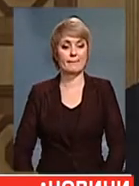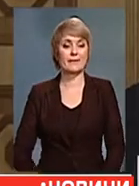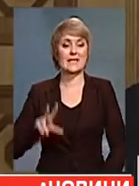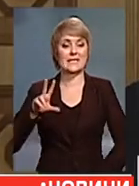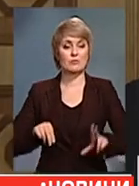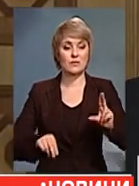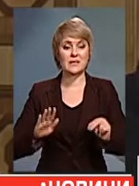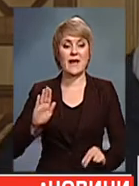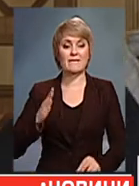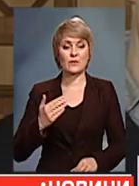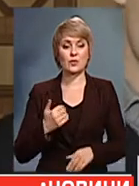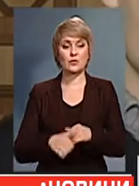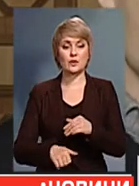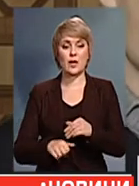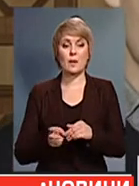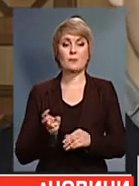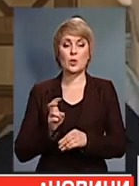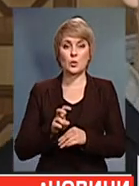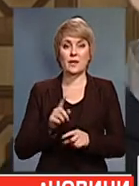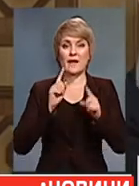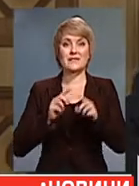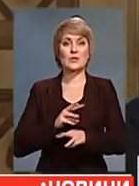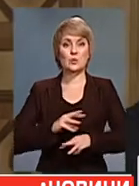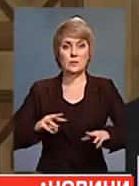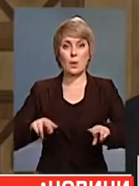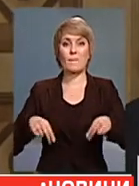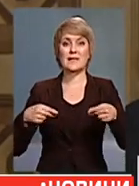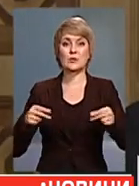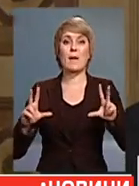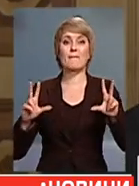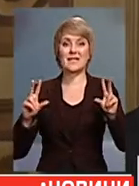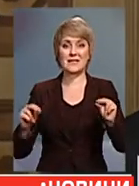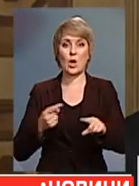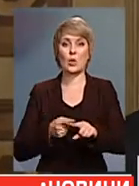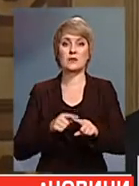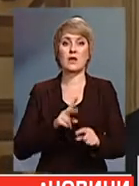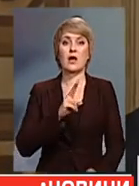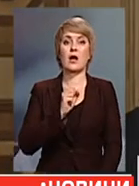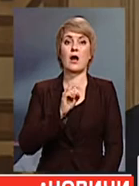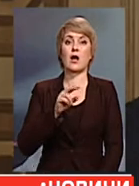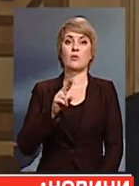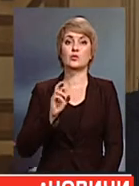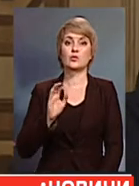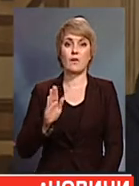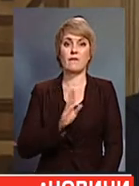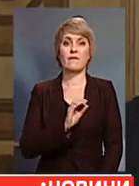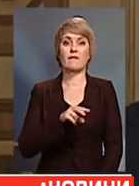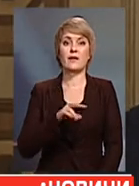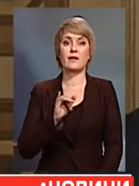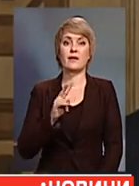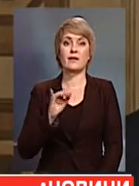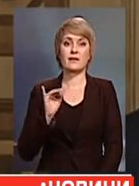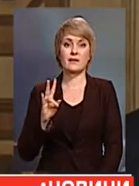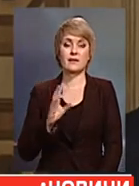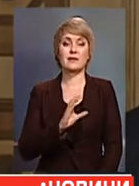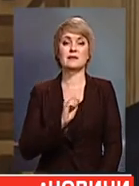Сподіваюся, що у вівторок вони вже прийдуть в сесійну залу і принесуть присягу. Це Карпунцов, Велікін і